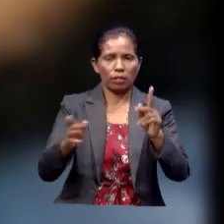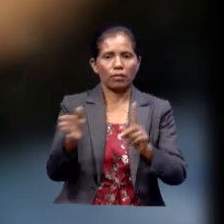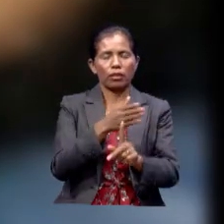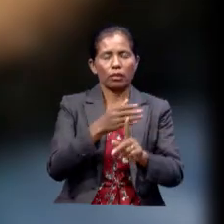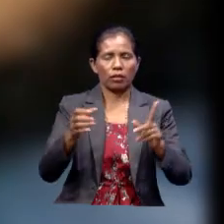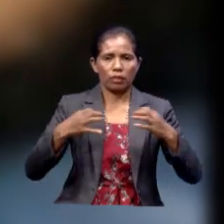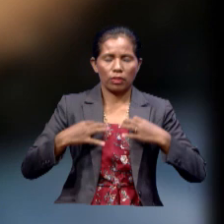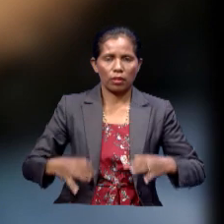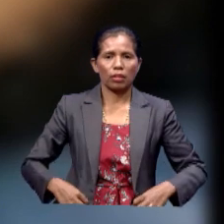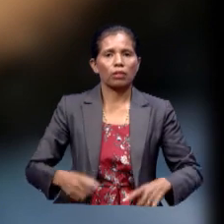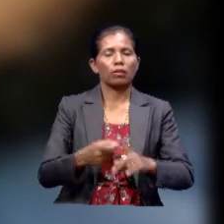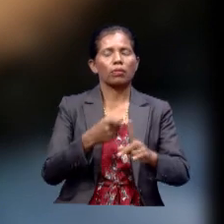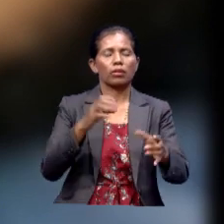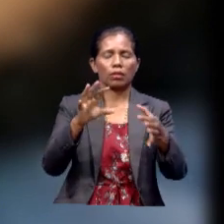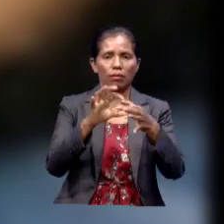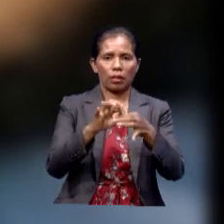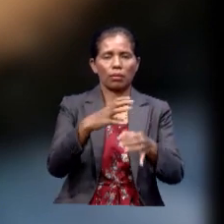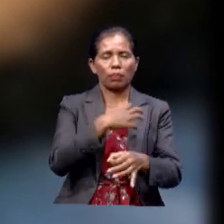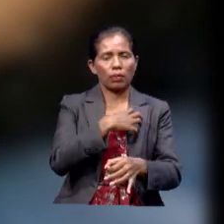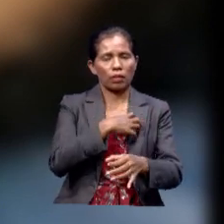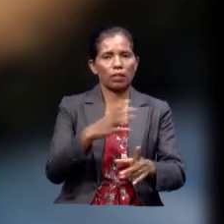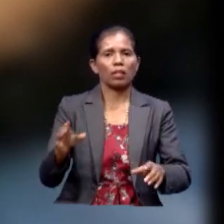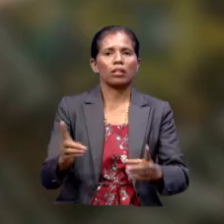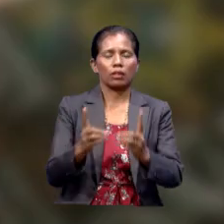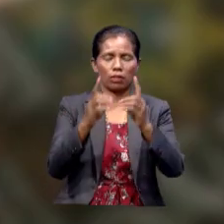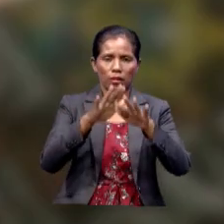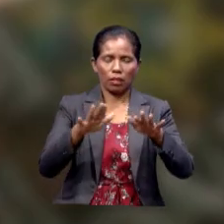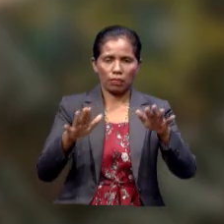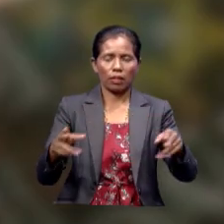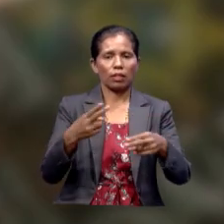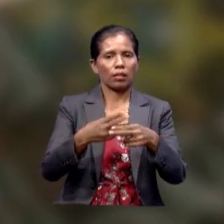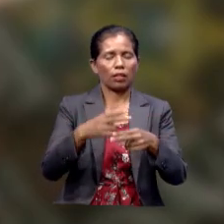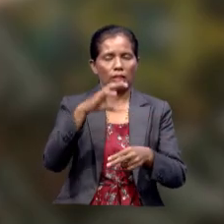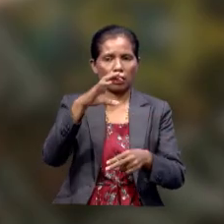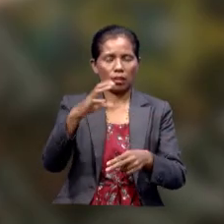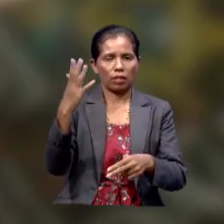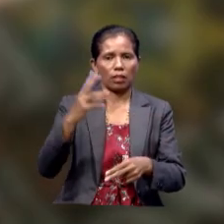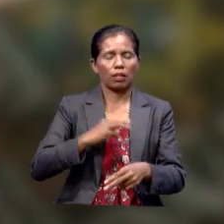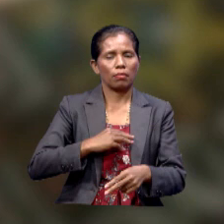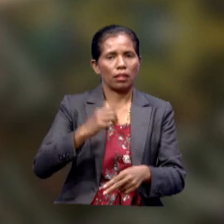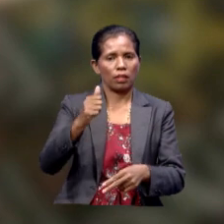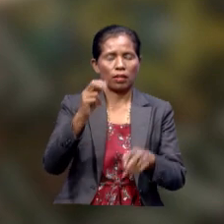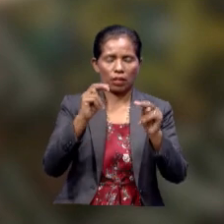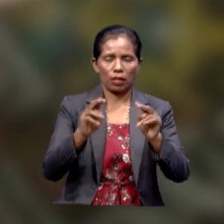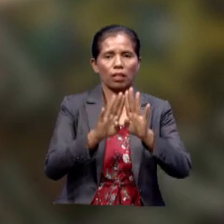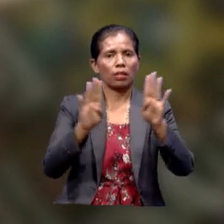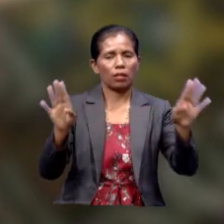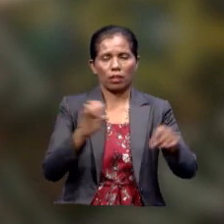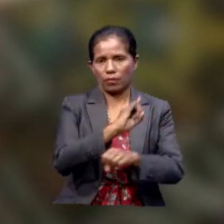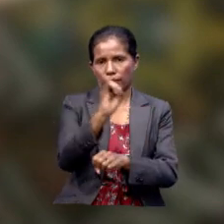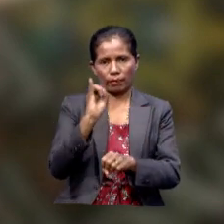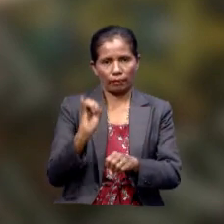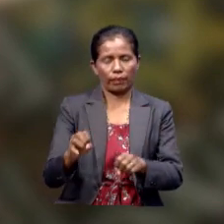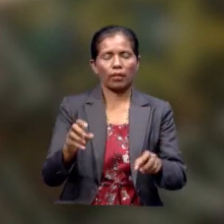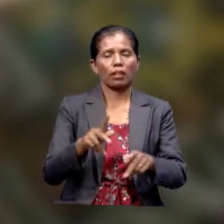membro penitenciário a sobre a barra minoridade ida honaran inicial C e a Maliana ne tem que loca investigação no